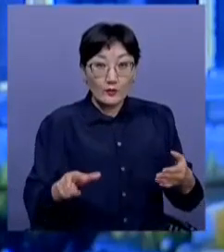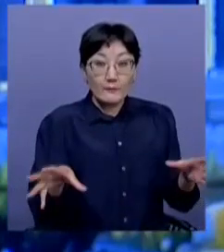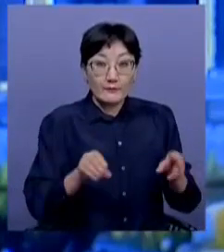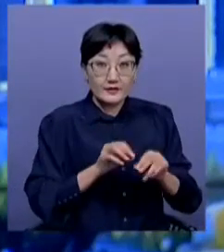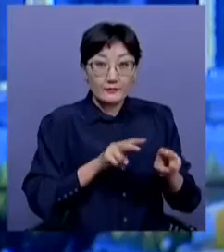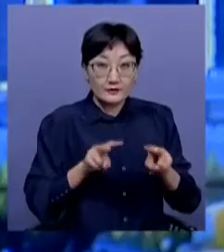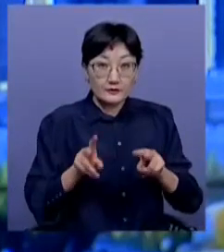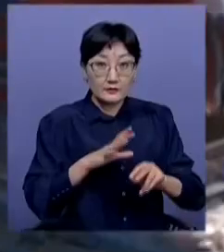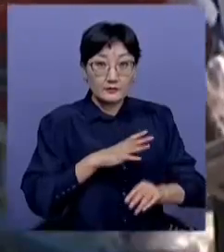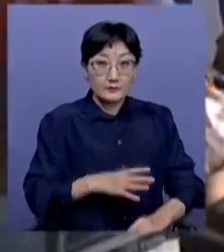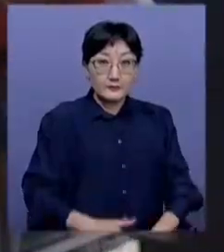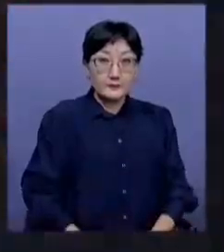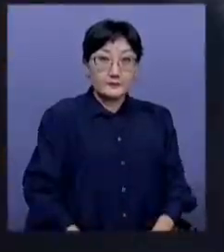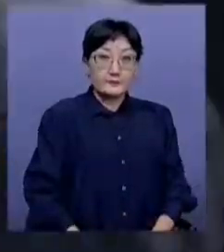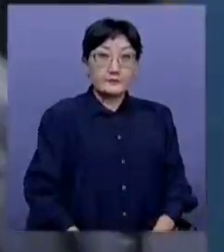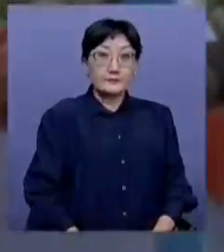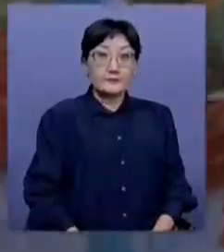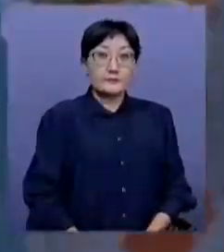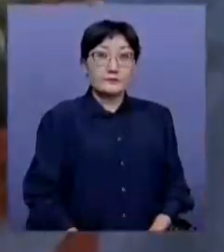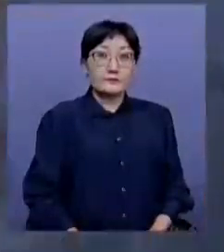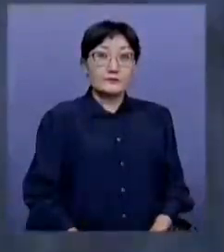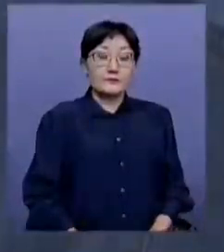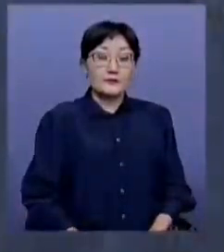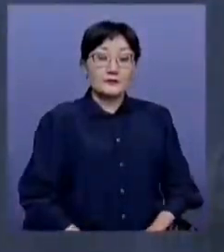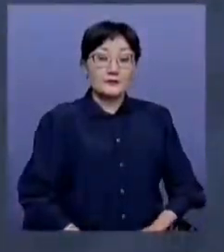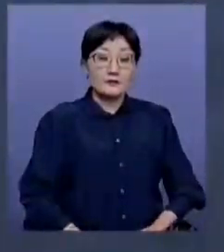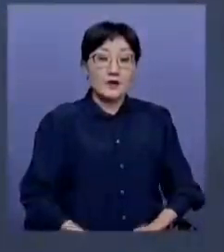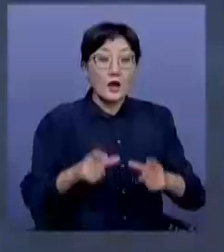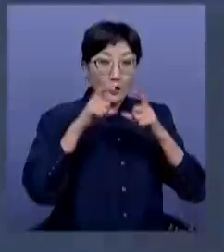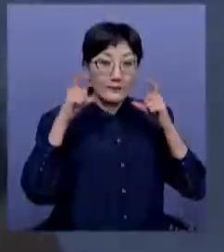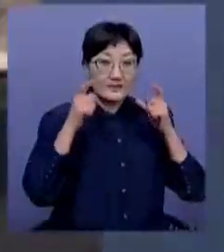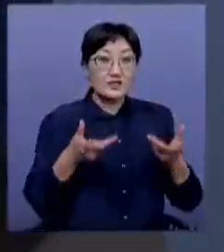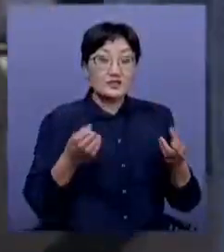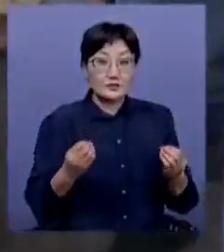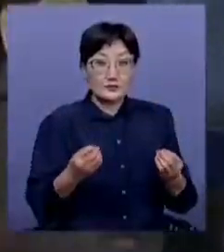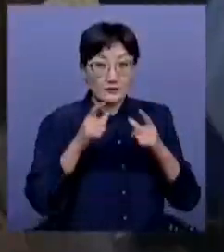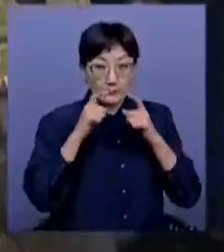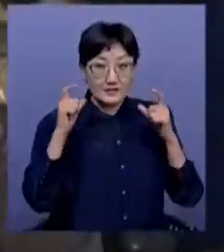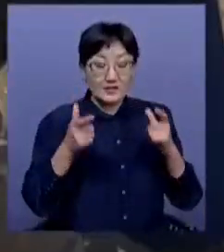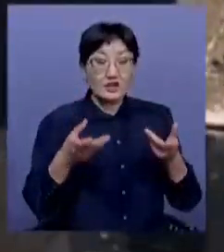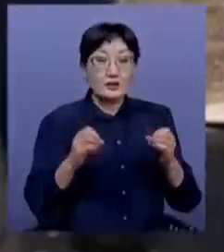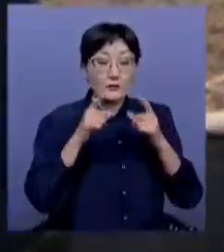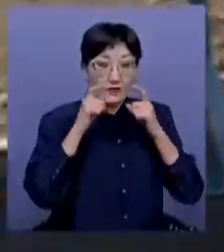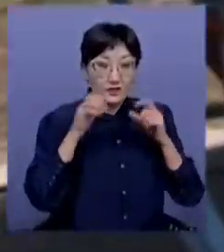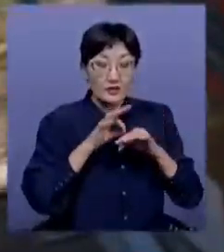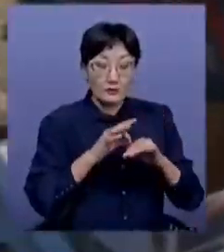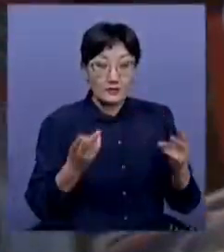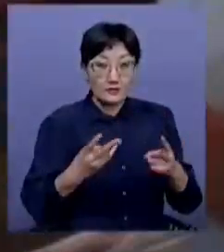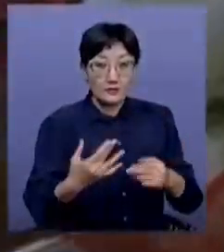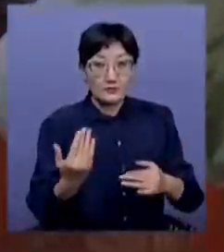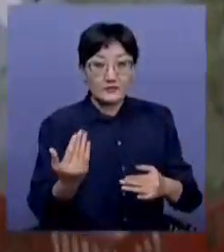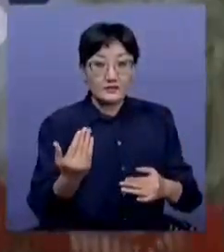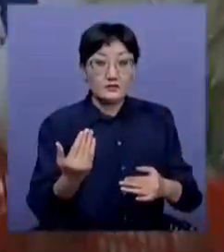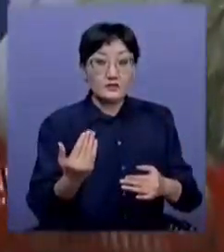қадағалады. Капитан полиции Дарков, сіздің мазда құрған. Маскыңызға айта, бетпердеңіз. Маскыңыз қазыңыз. Азаматша